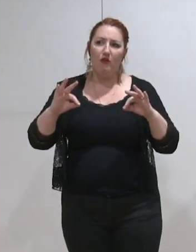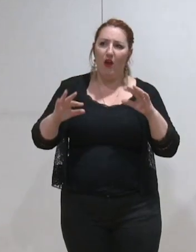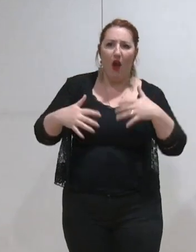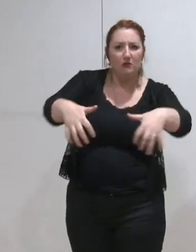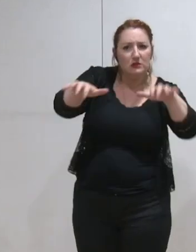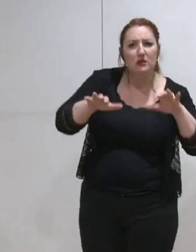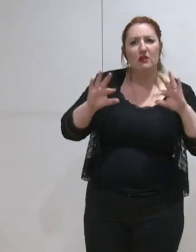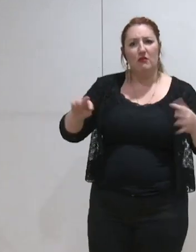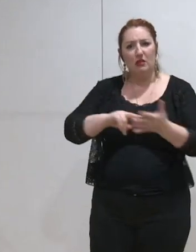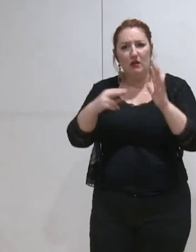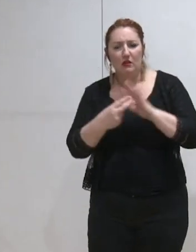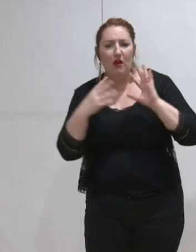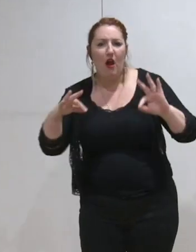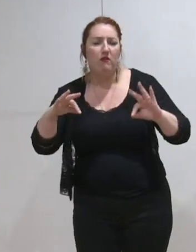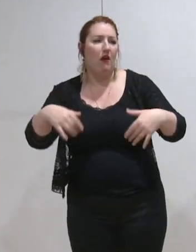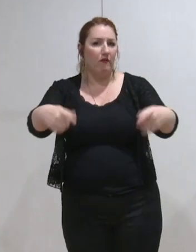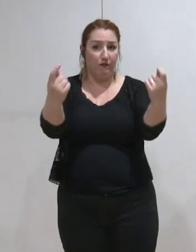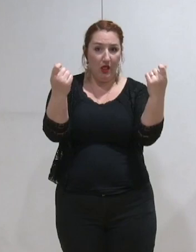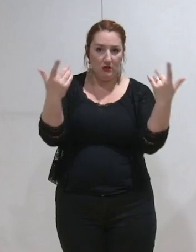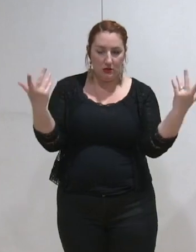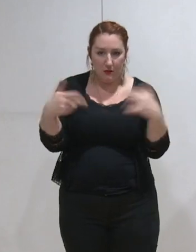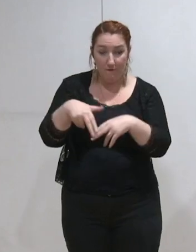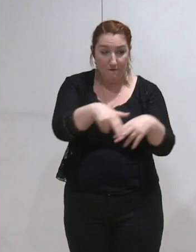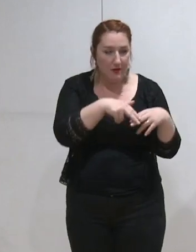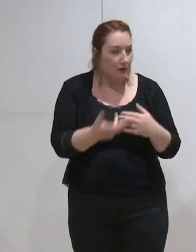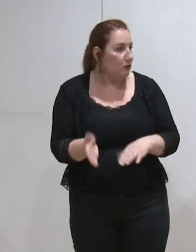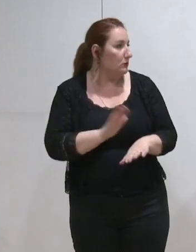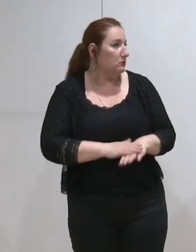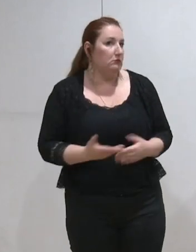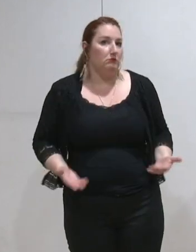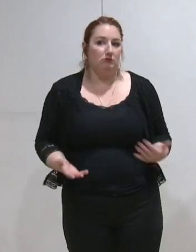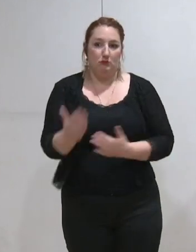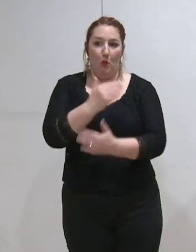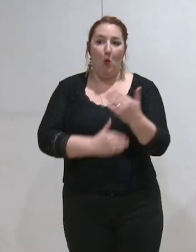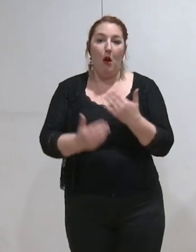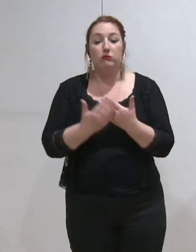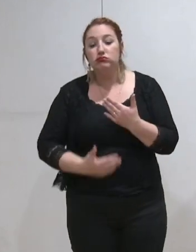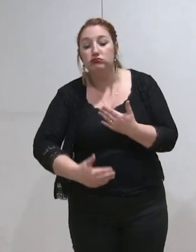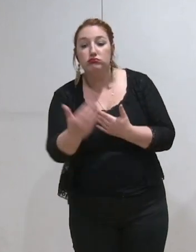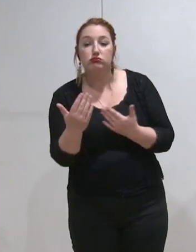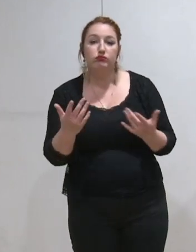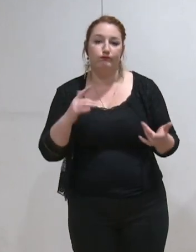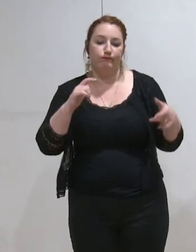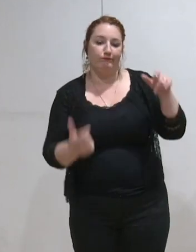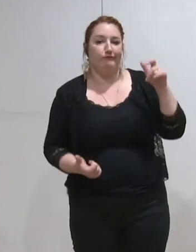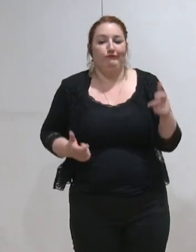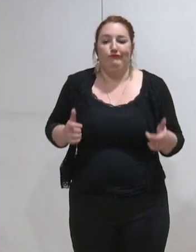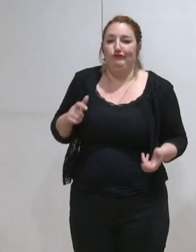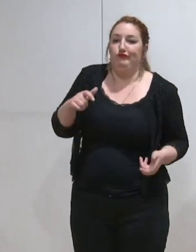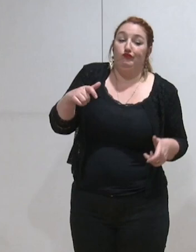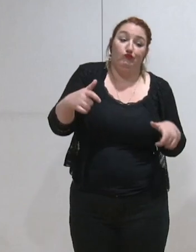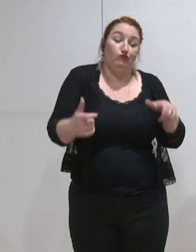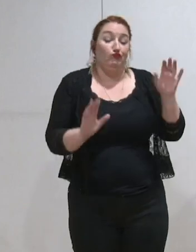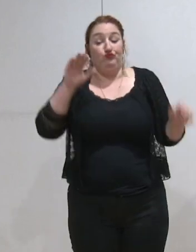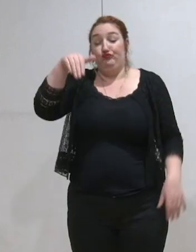techniques financiers aujourd'hui les faits sont là nous avons une programmation qui on va le dire est chaotique au Palais des Sports et